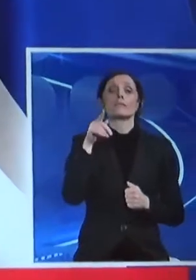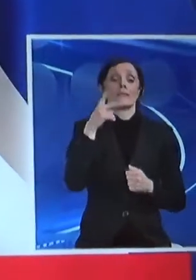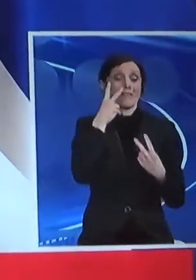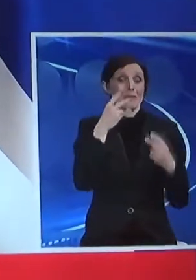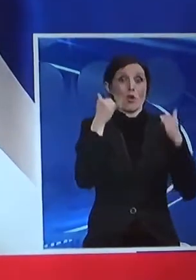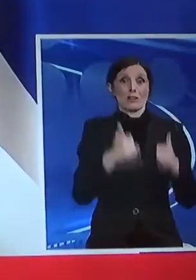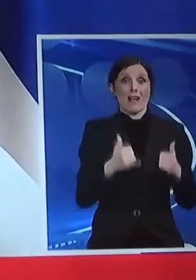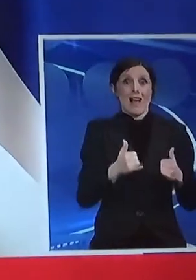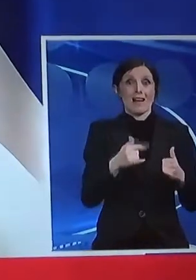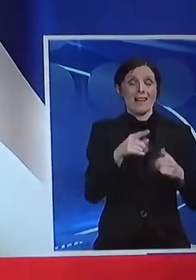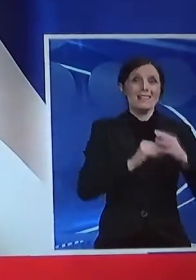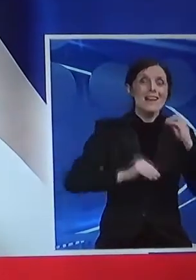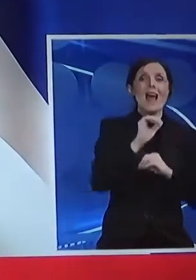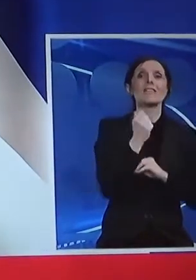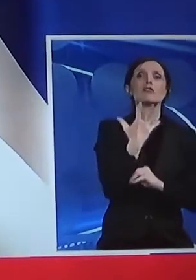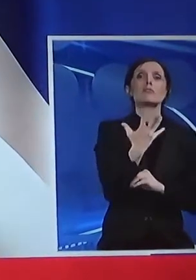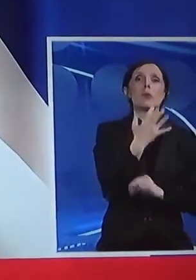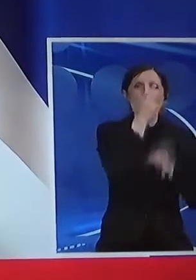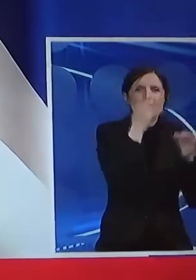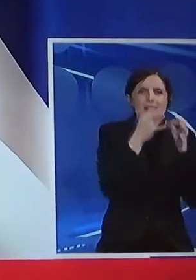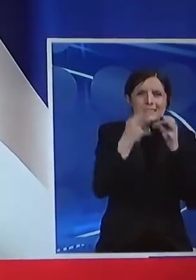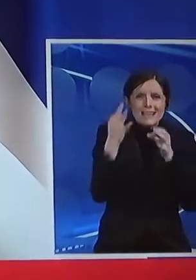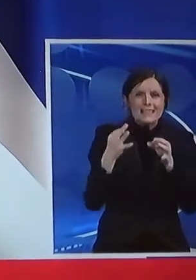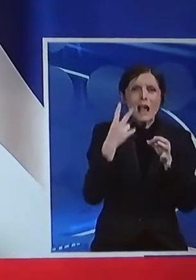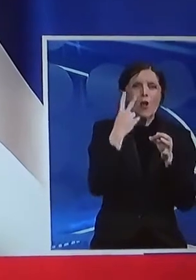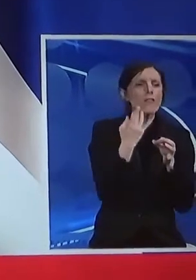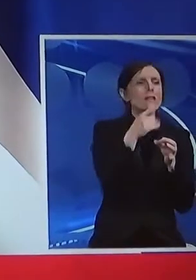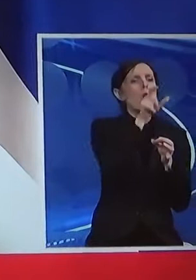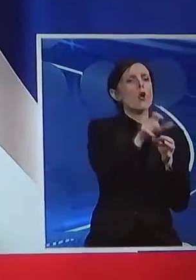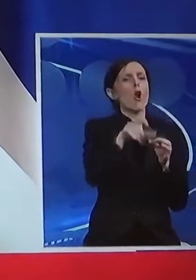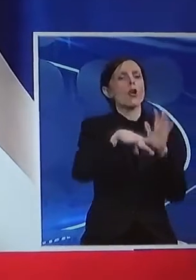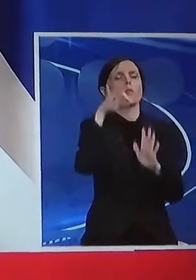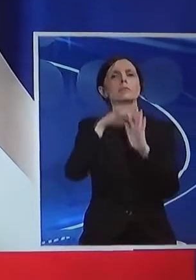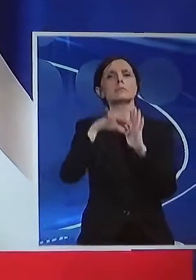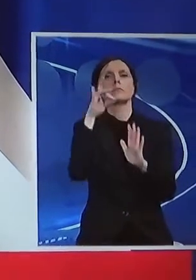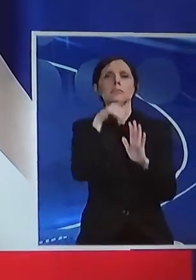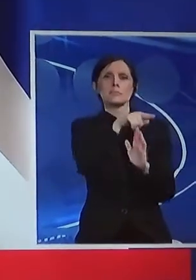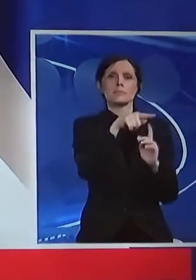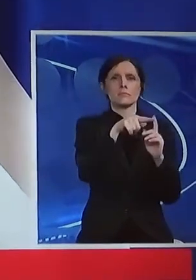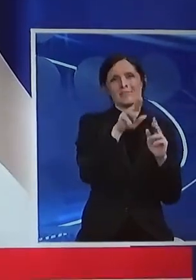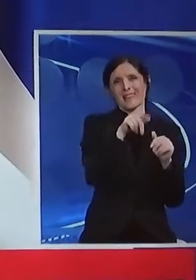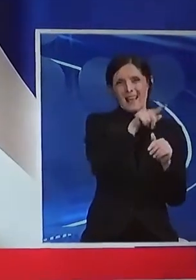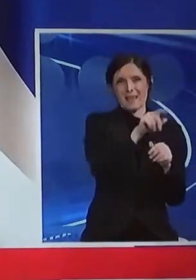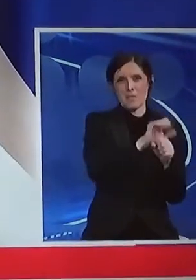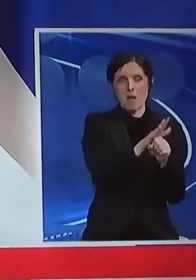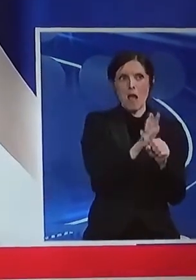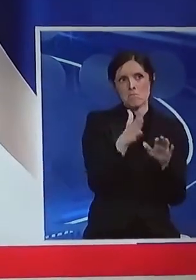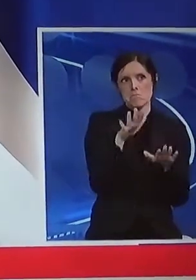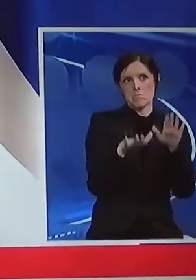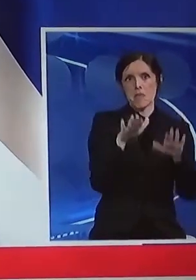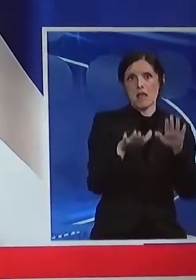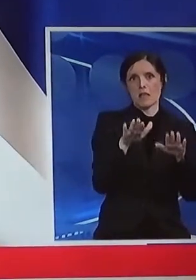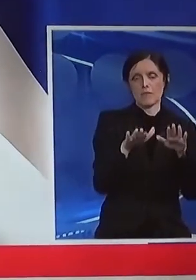testiranih osoba, ali ako gledamo procenat pozitivnosti, otprilike se držimo na sličnom nivou